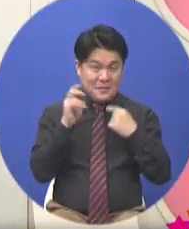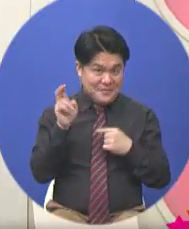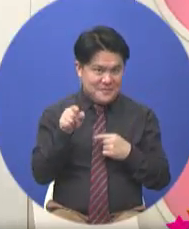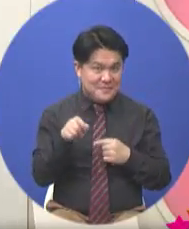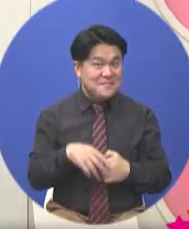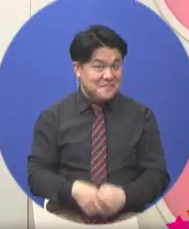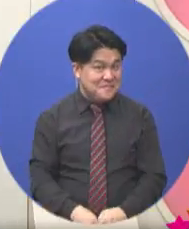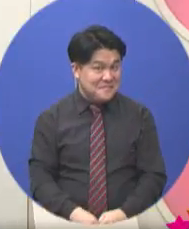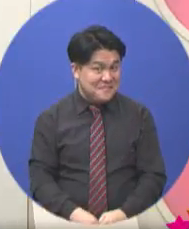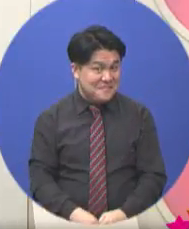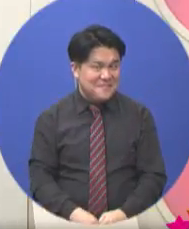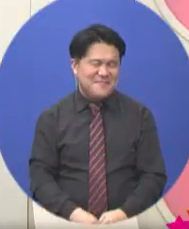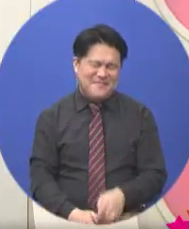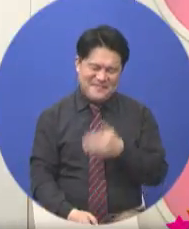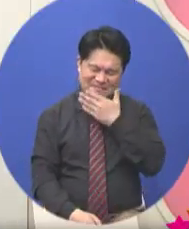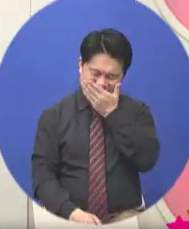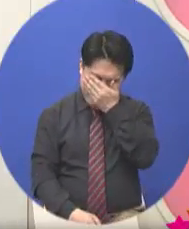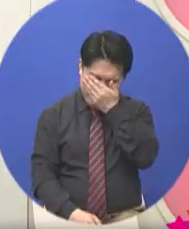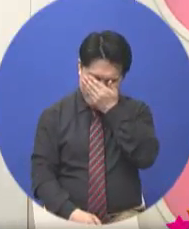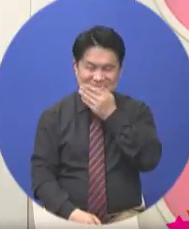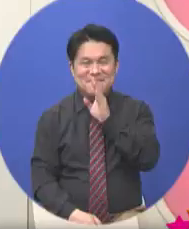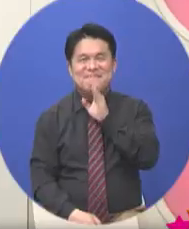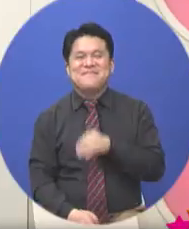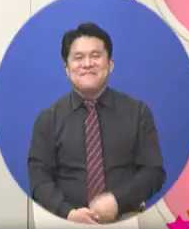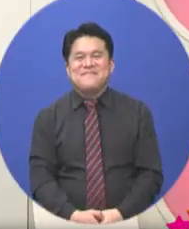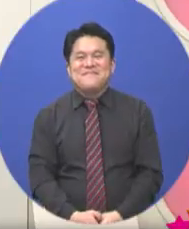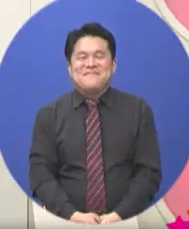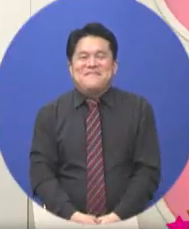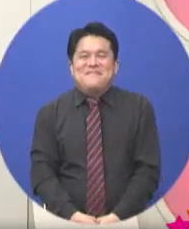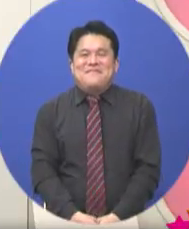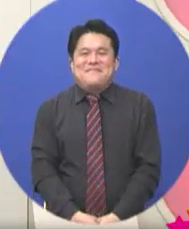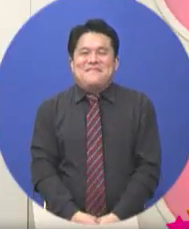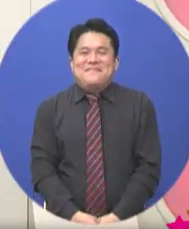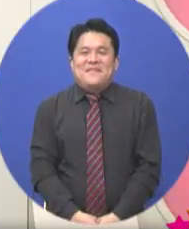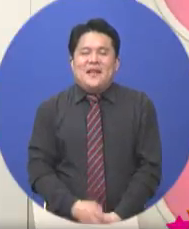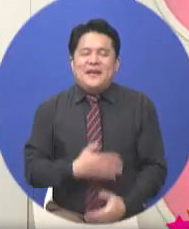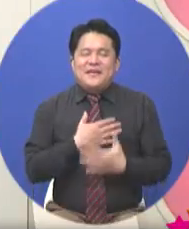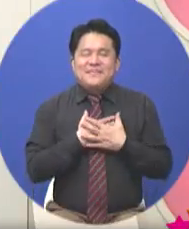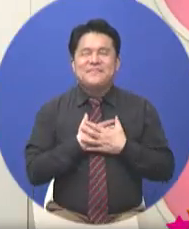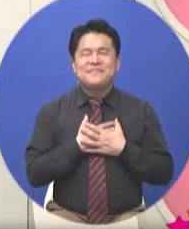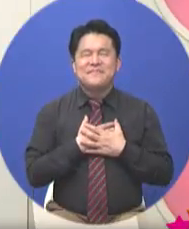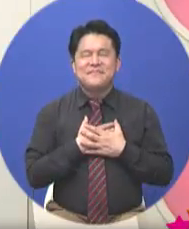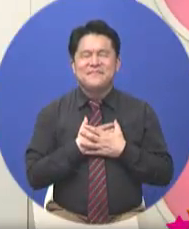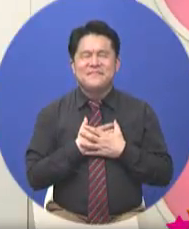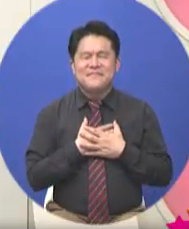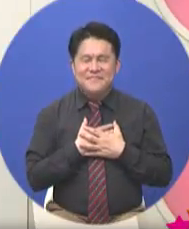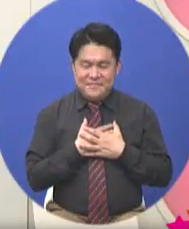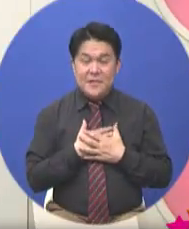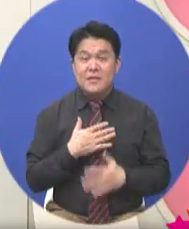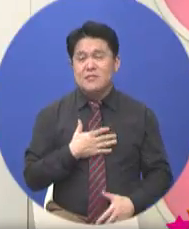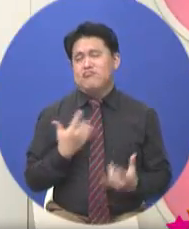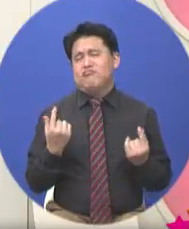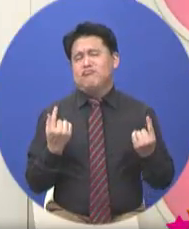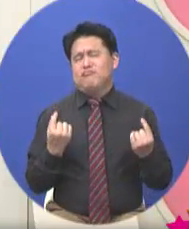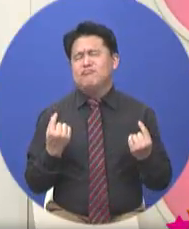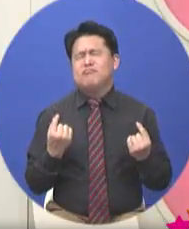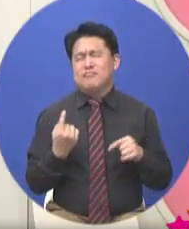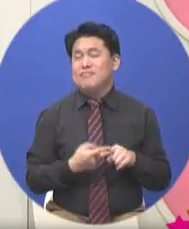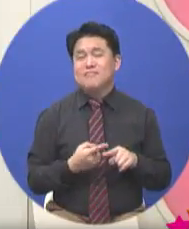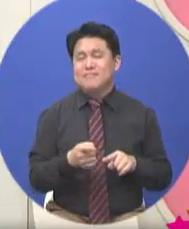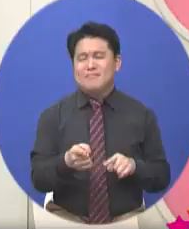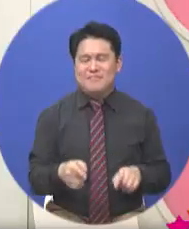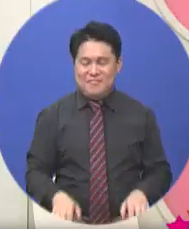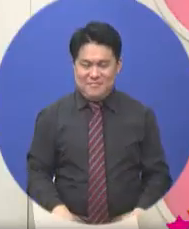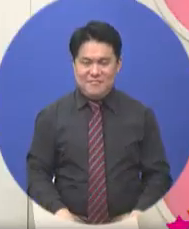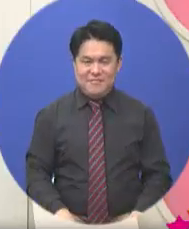것 같아. 그러니까요. 아, 예, 뭐, 네. 그래요. 가슴이 찡하네요, 지금. 그렇죠. 저도 찡한데 뭐.